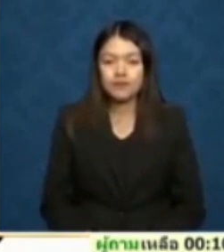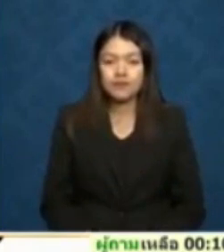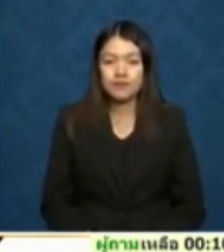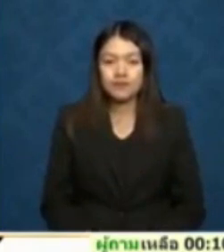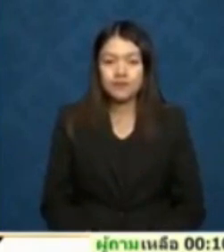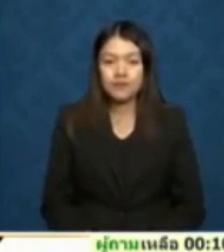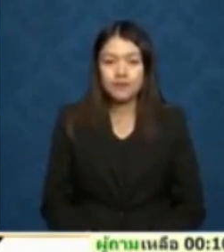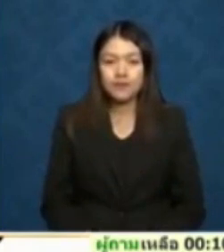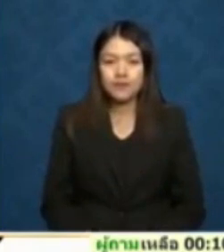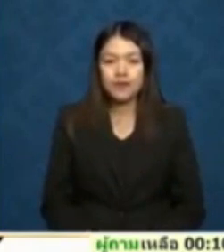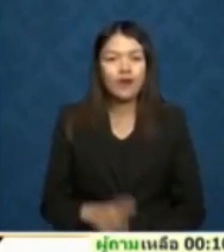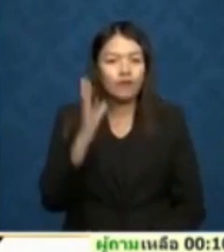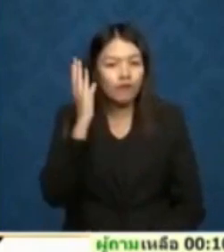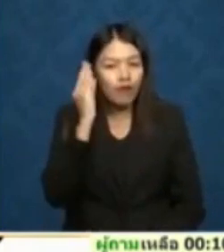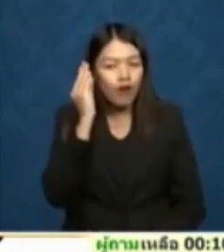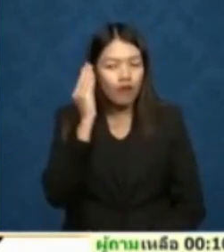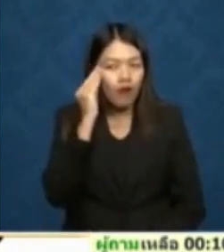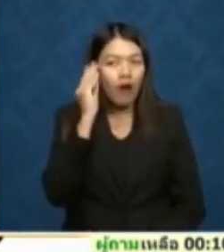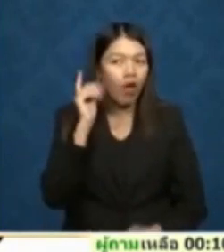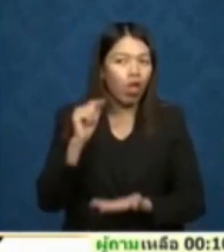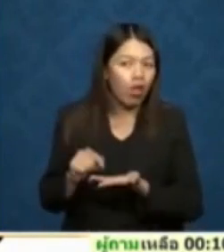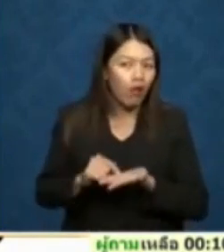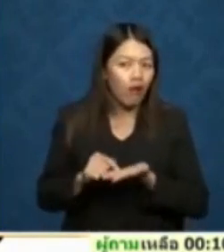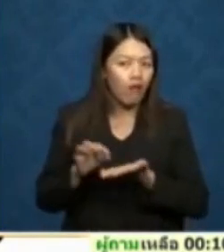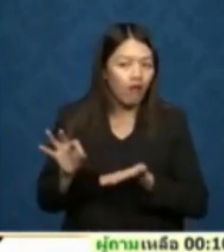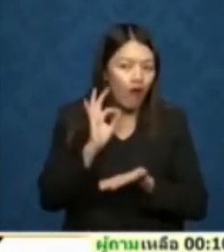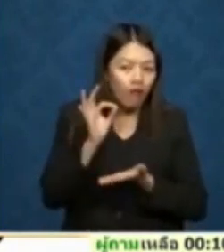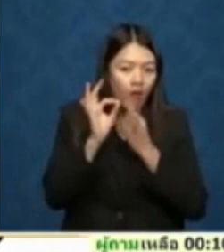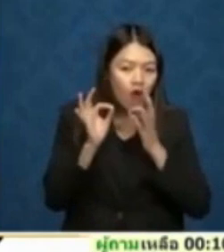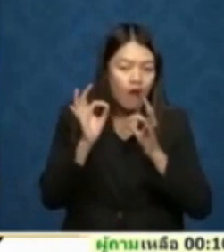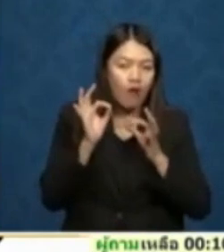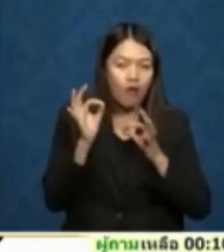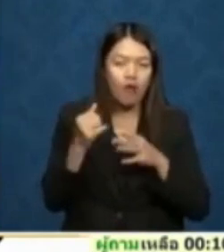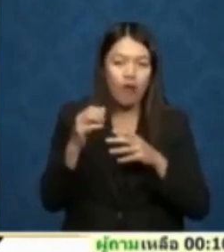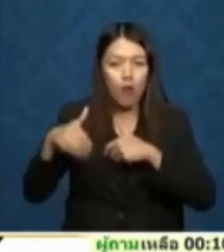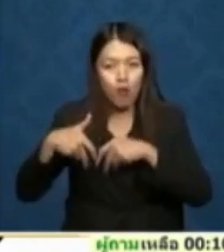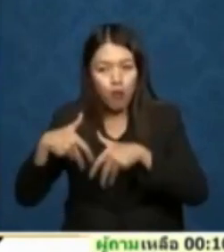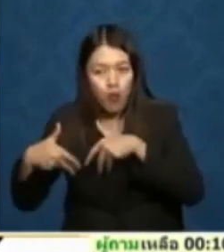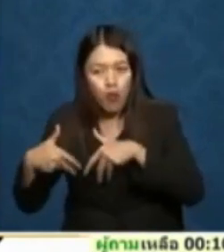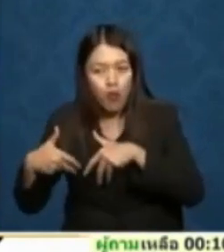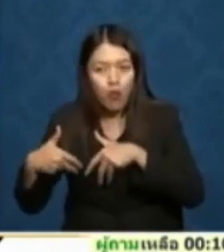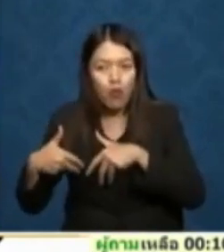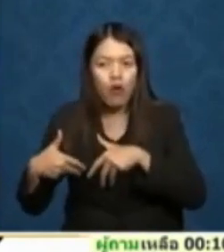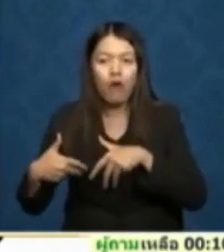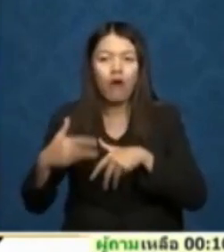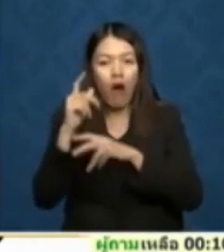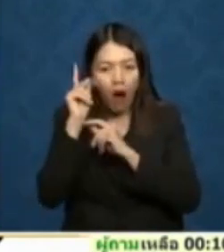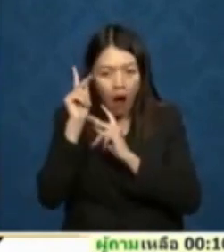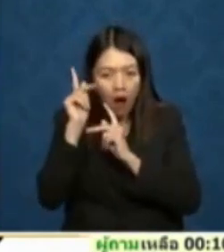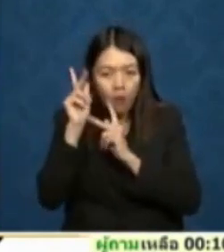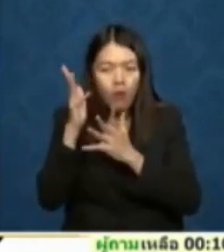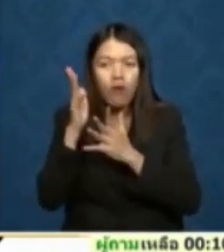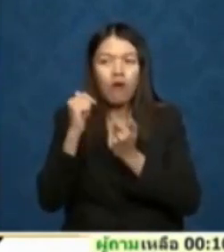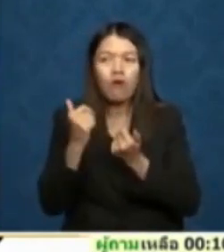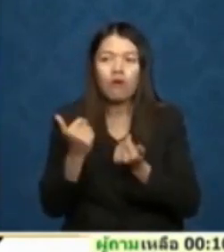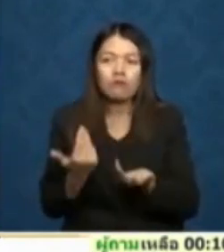เรื่องราวทั้งหลายหรือเรื่องร้องเรียนจากทั้งพี่น้องประชาชนทั้งสื่อมวลชนหรือในส่